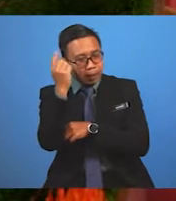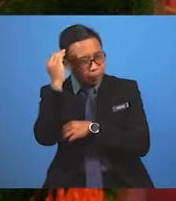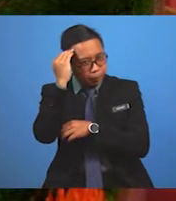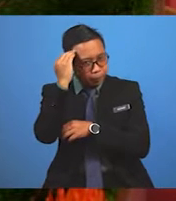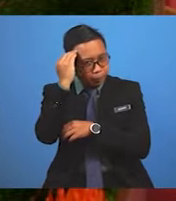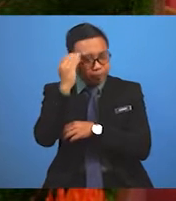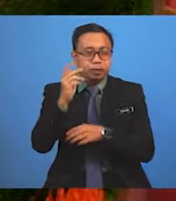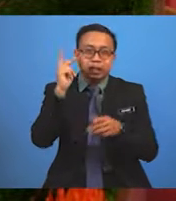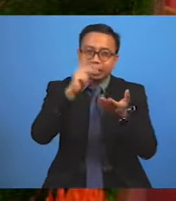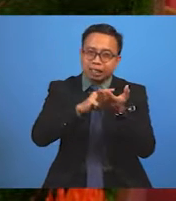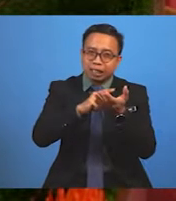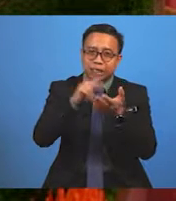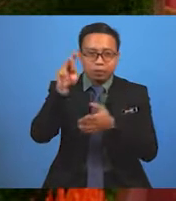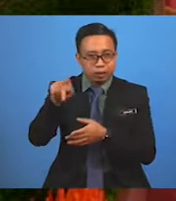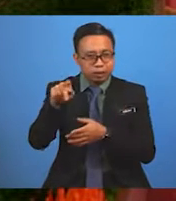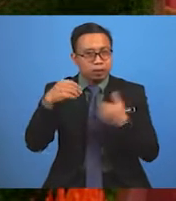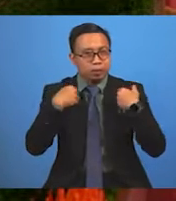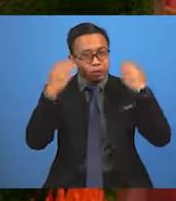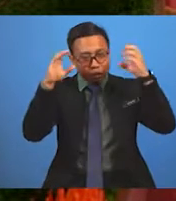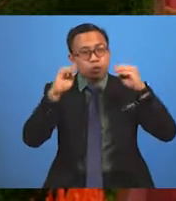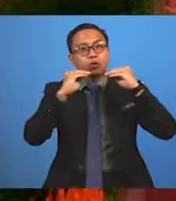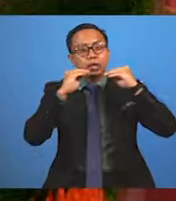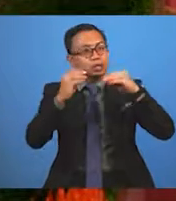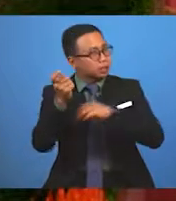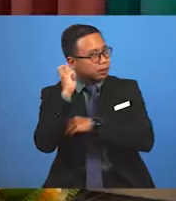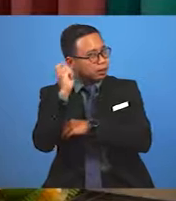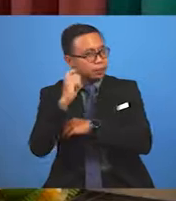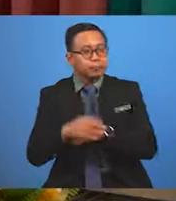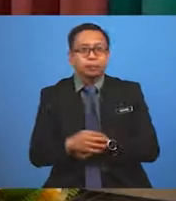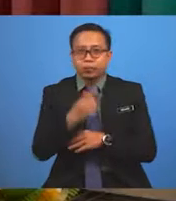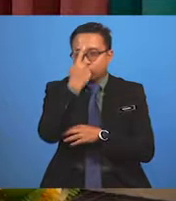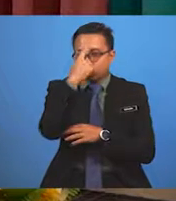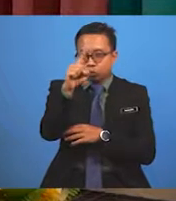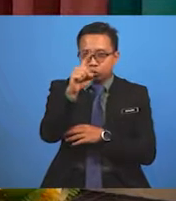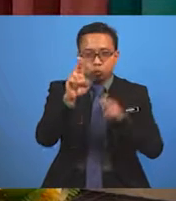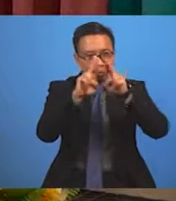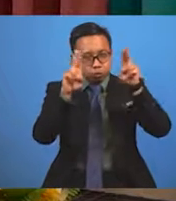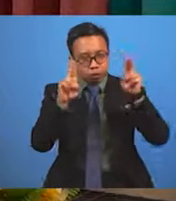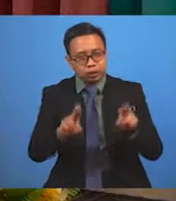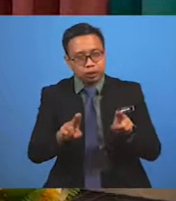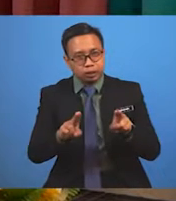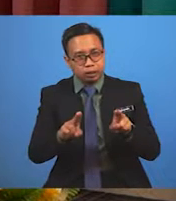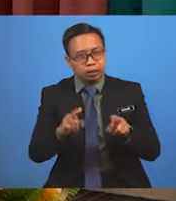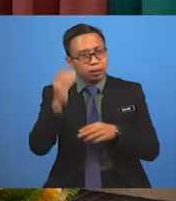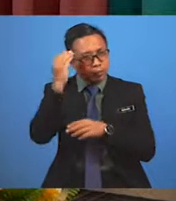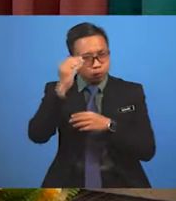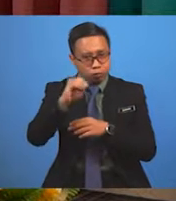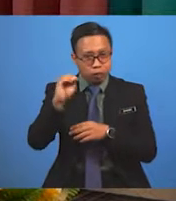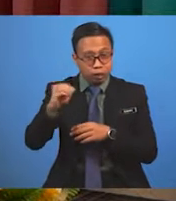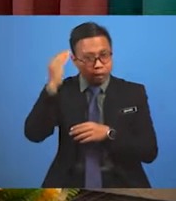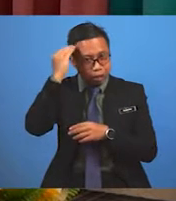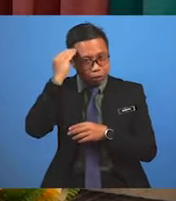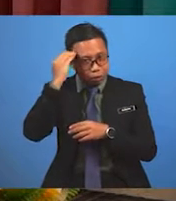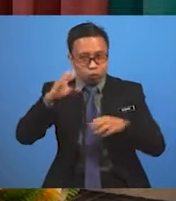mengenal pasti apa yang telah cikgu ajar sebentar tadi. Untuk menguji kefahaman pelajar-pelajar, mari